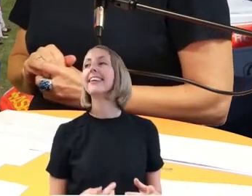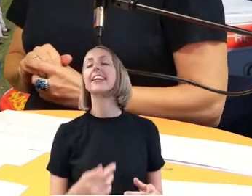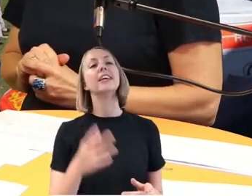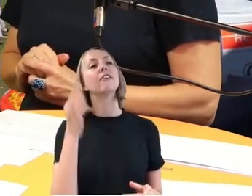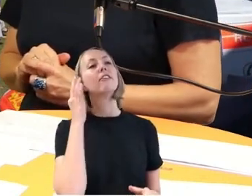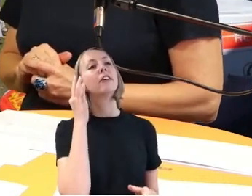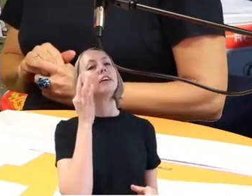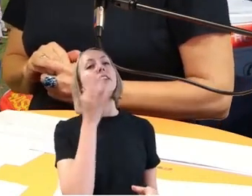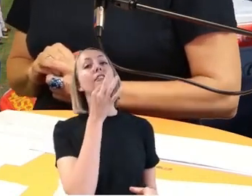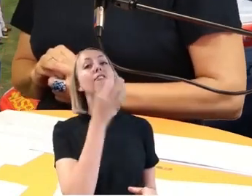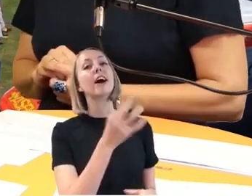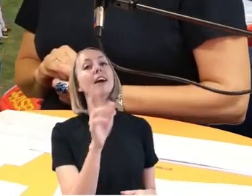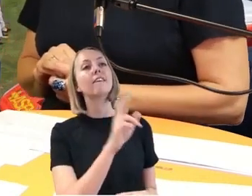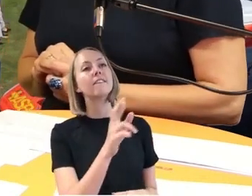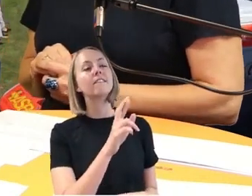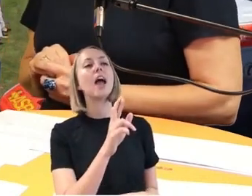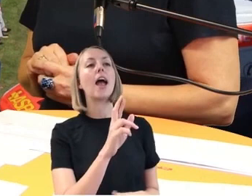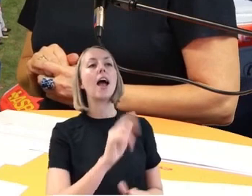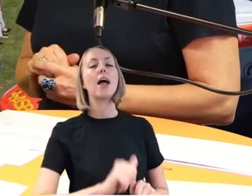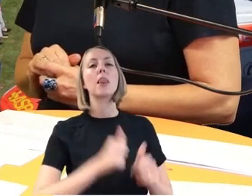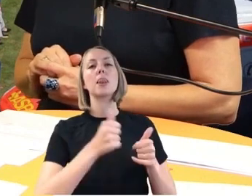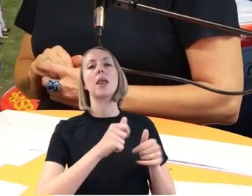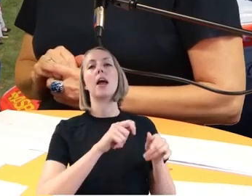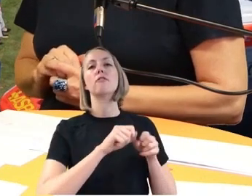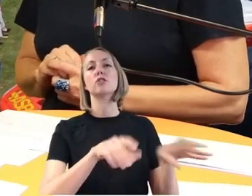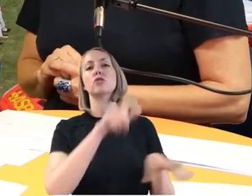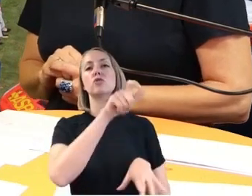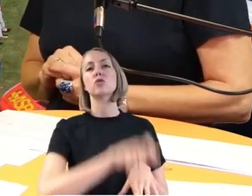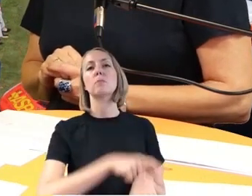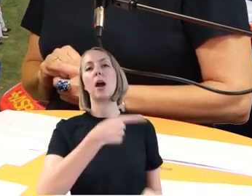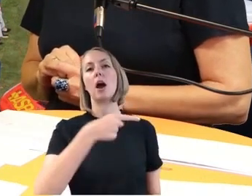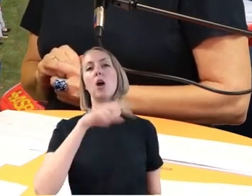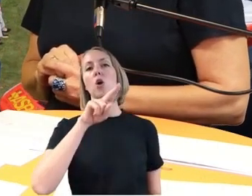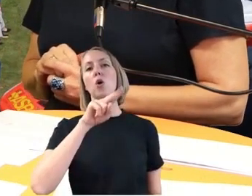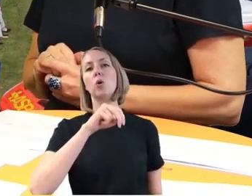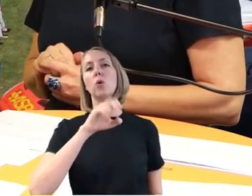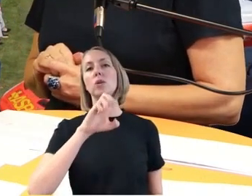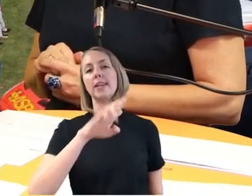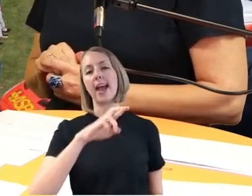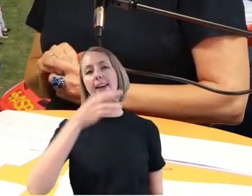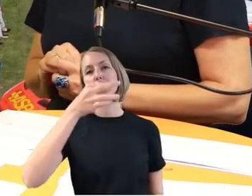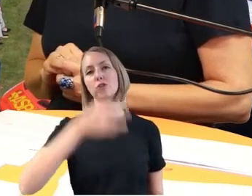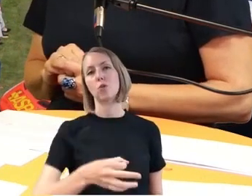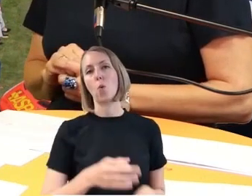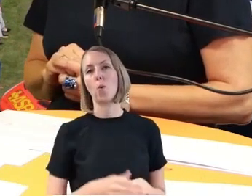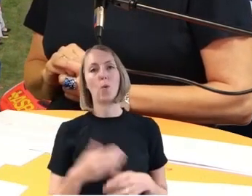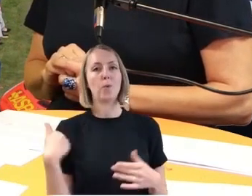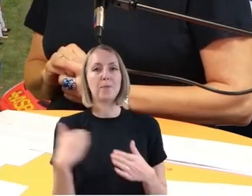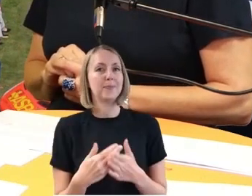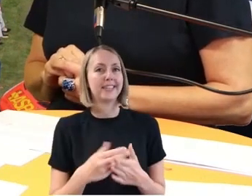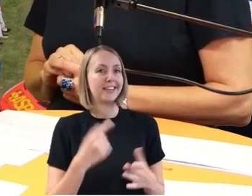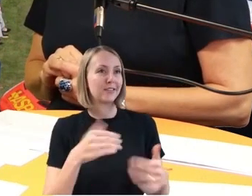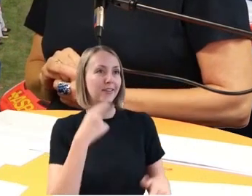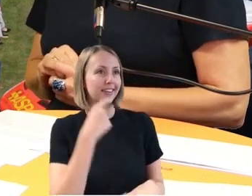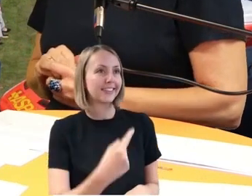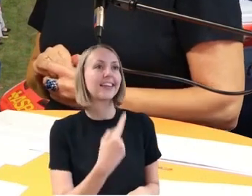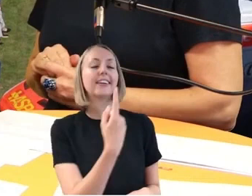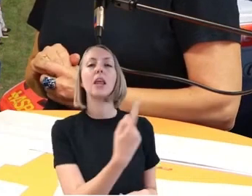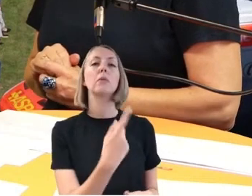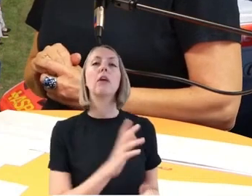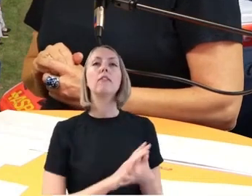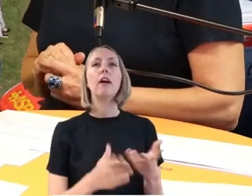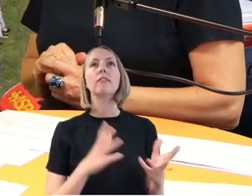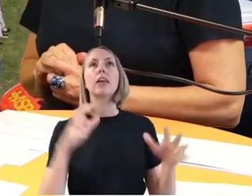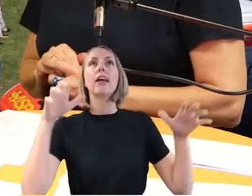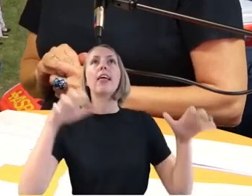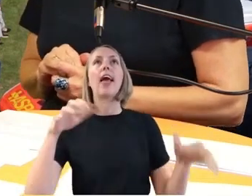übrigens immer unser live stream ag na so genau bis jetzt noch nicht erwähnt habe aber das ist keine geister stimme